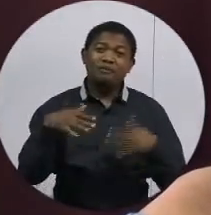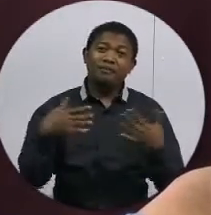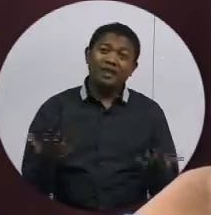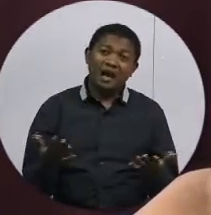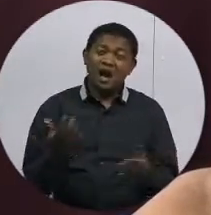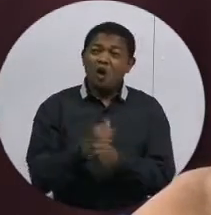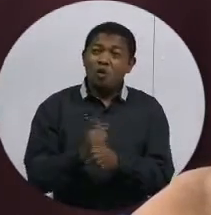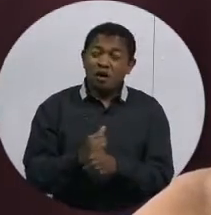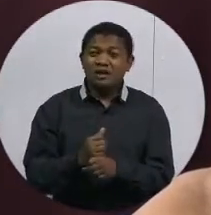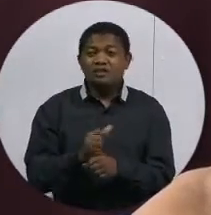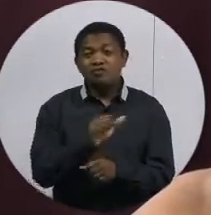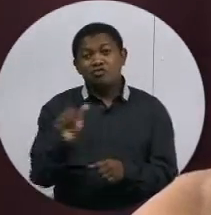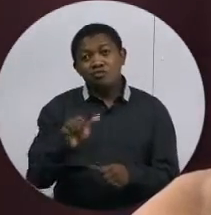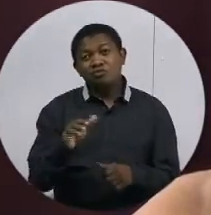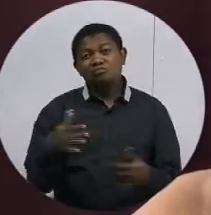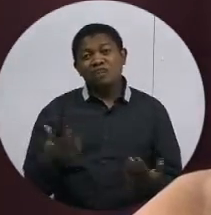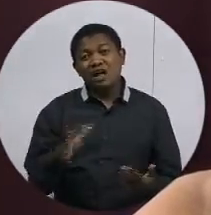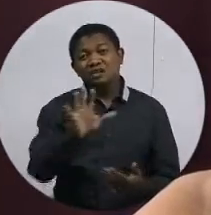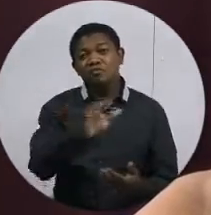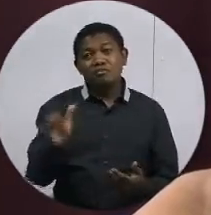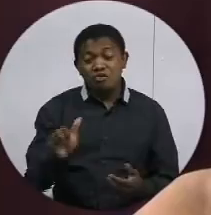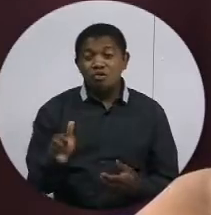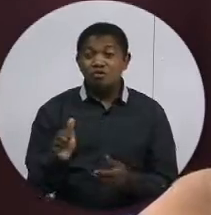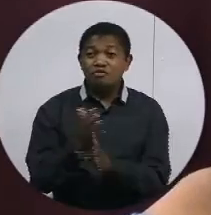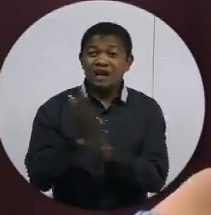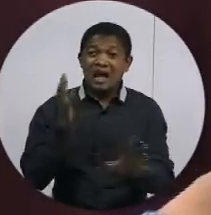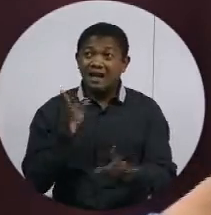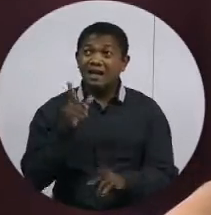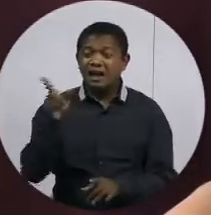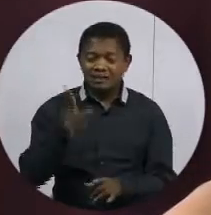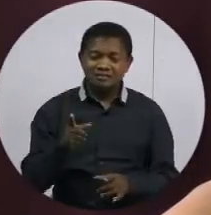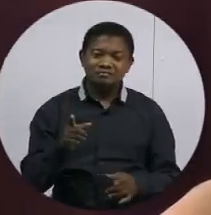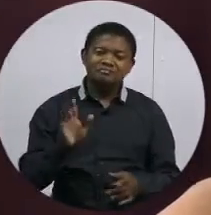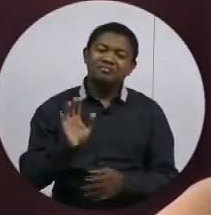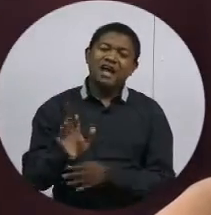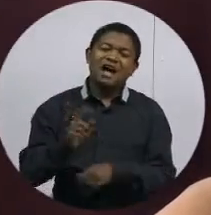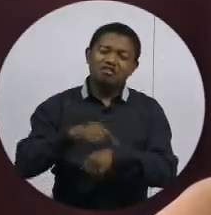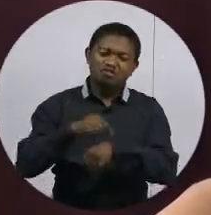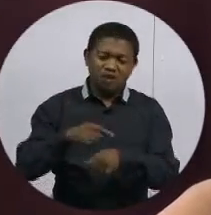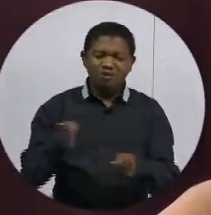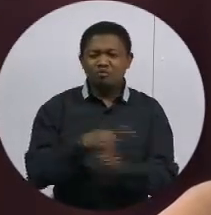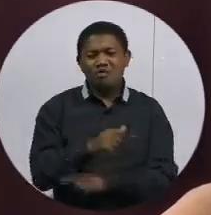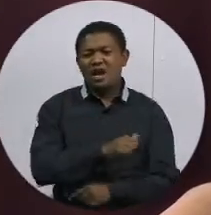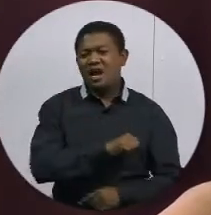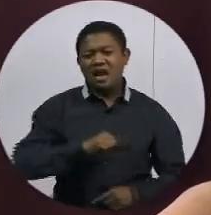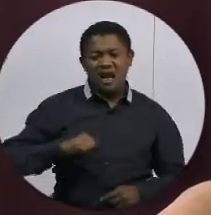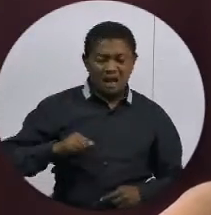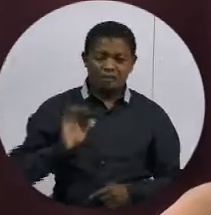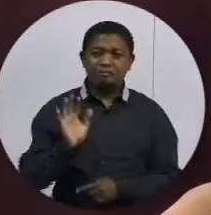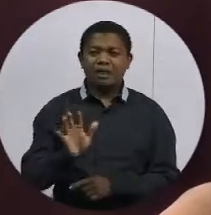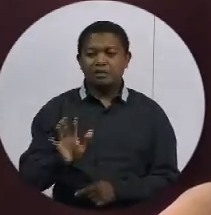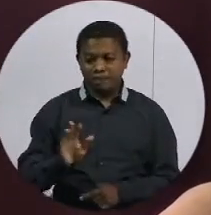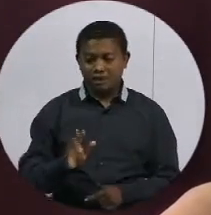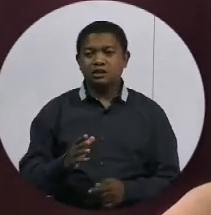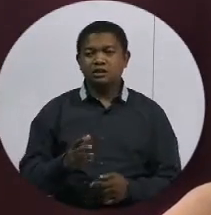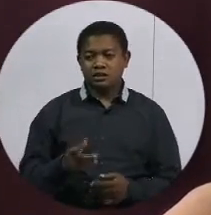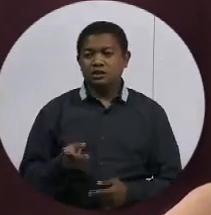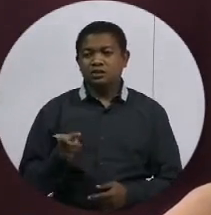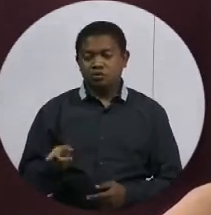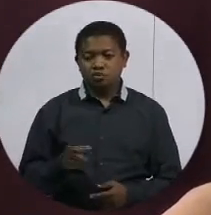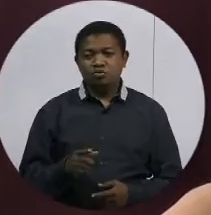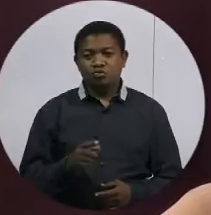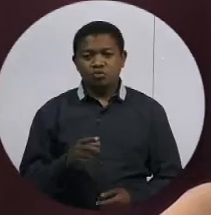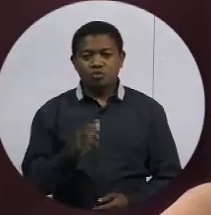a fahaforo na fa 5/10 aty dia misy fotoana lavalava zany hiandrasanao alohan'ny atongavany